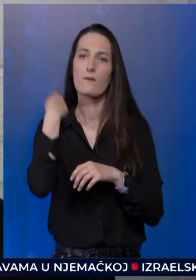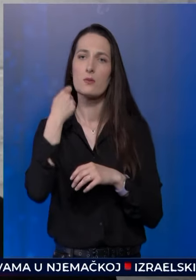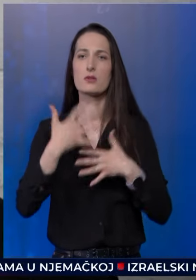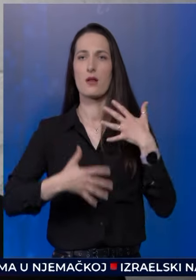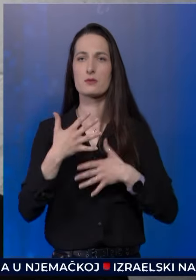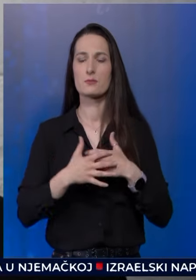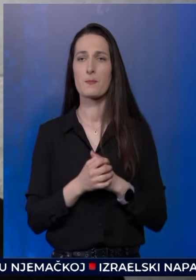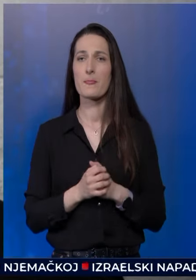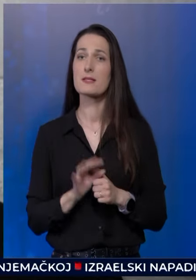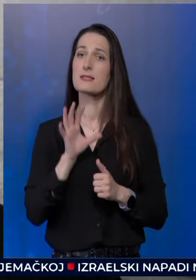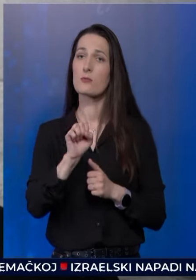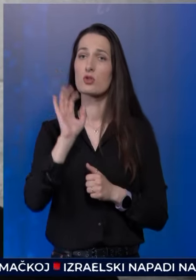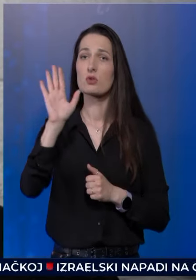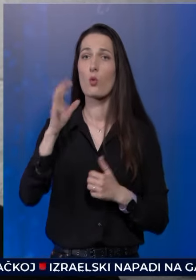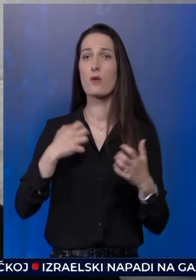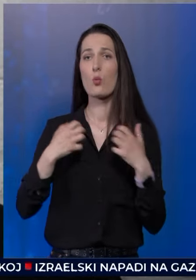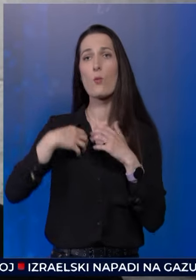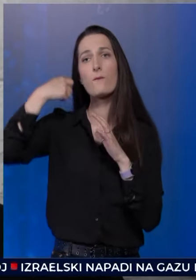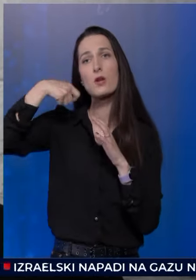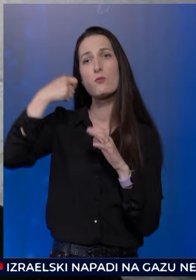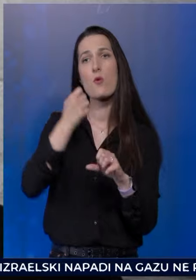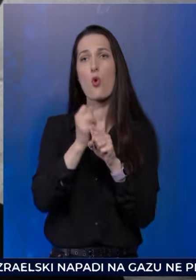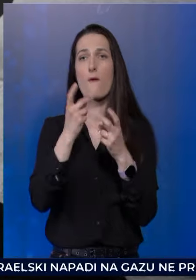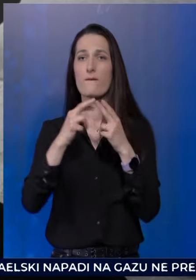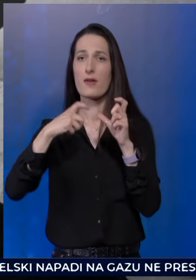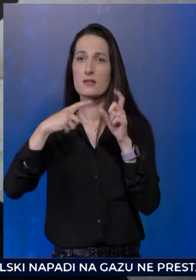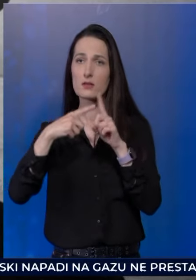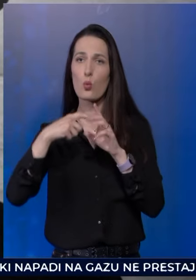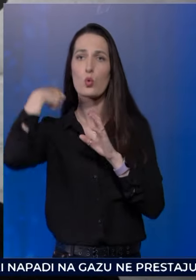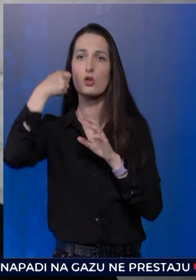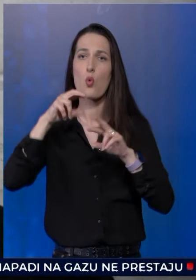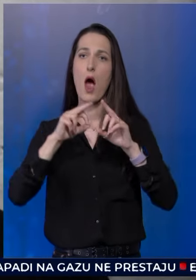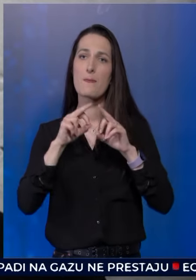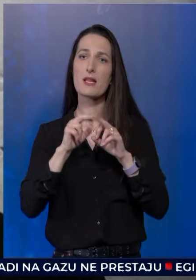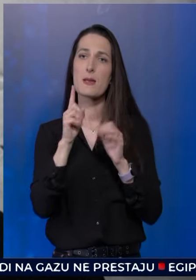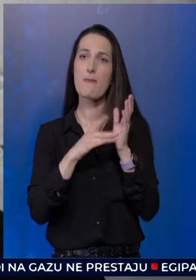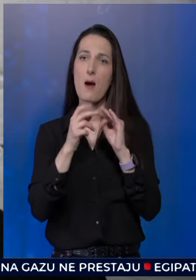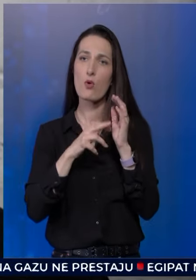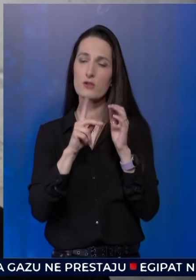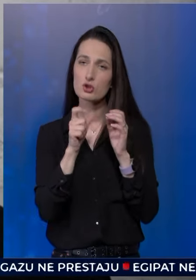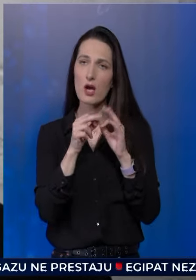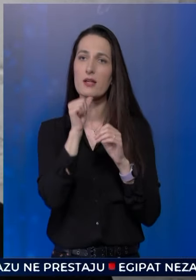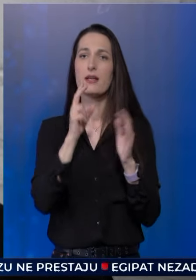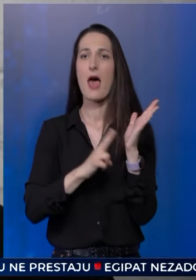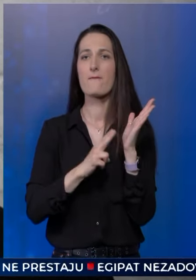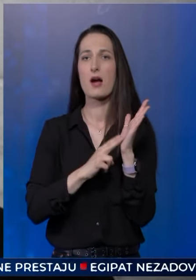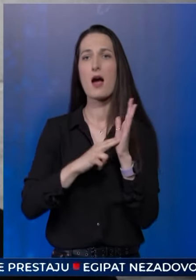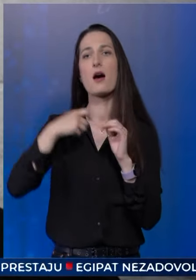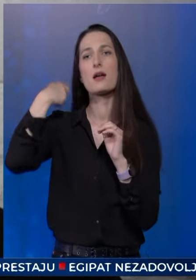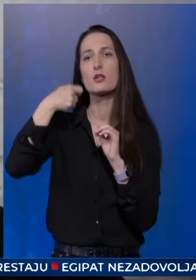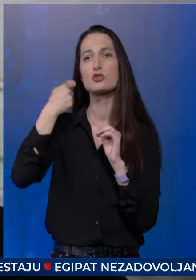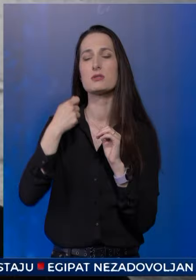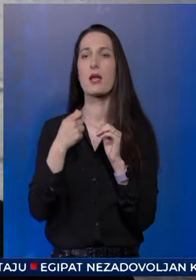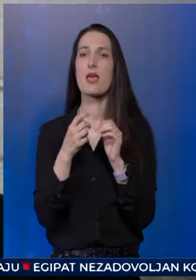televiziji. Zapažene su njegove uloge u filmovima Go West u režiji Ahmeda Imamovića i Na faka režisera